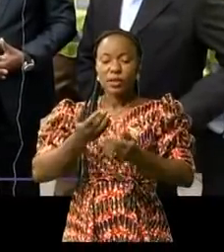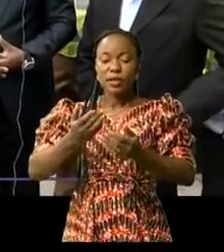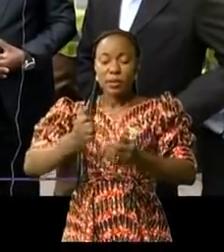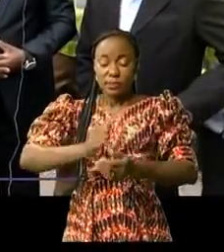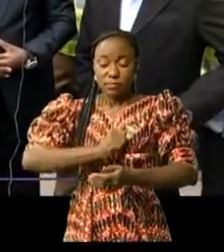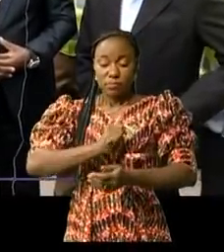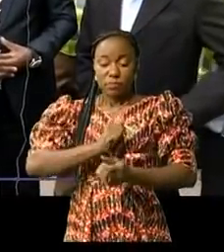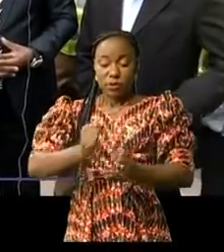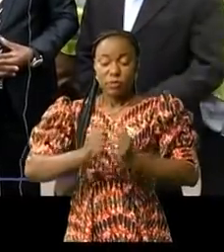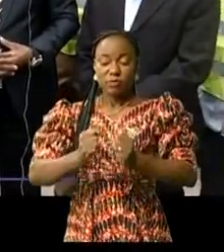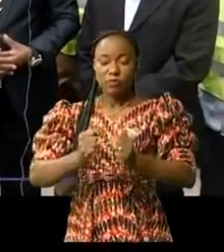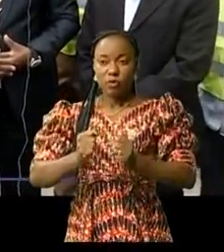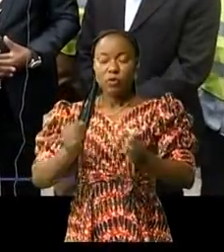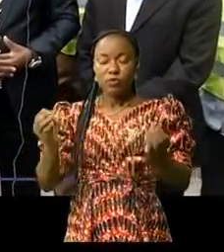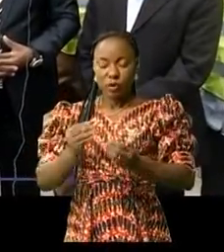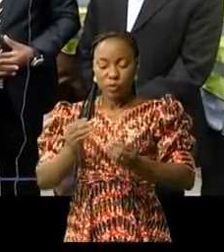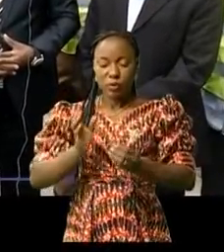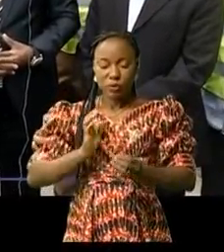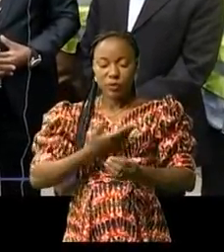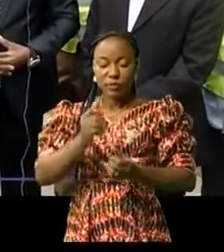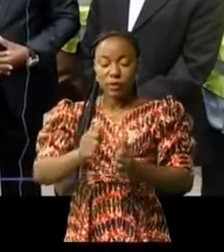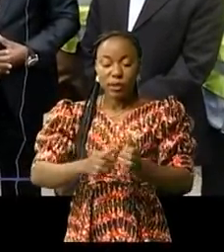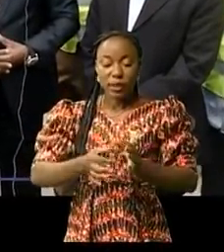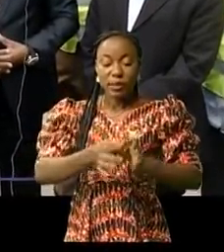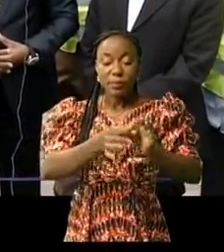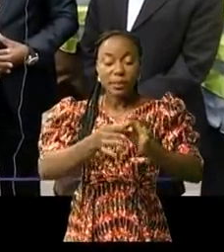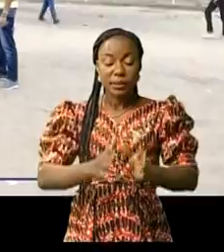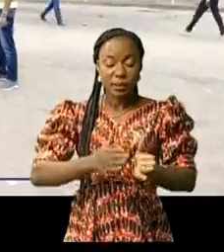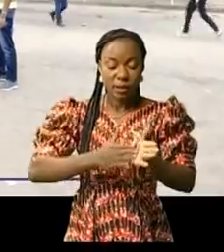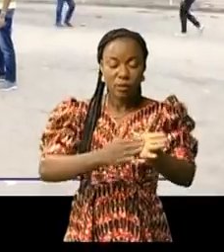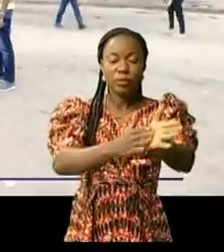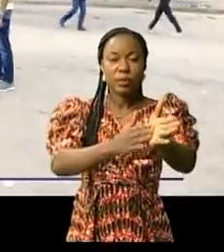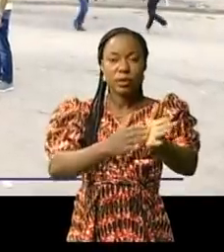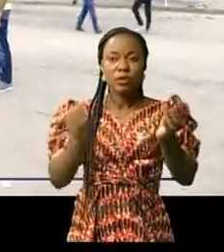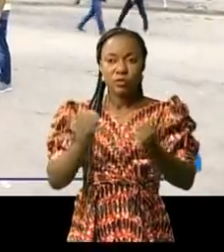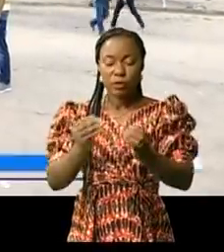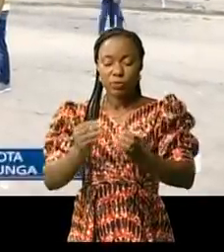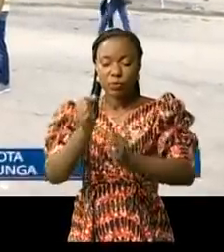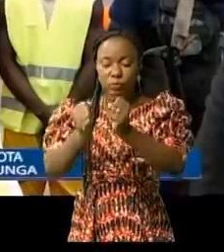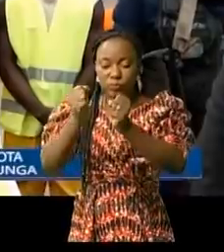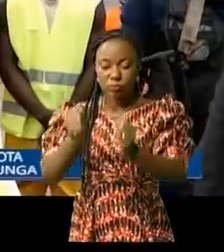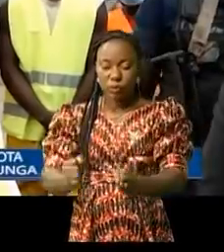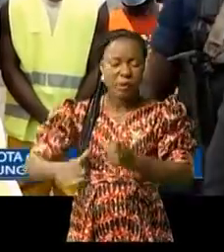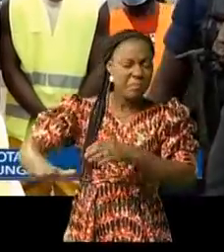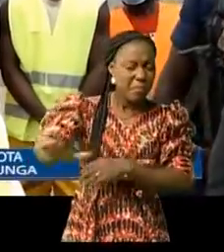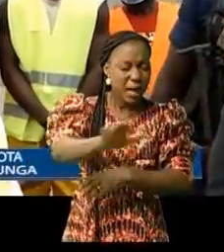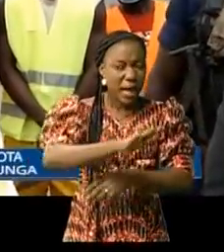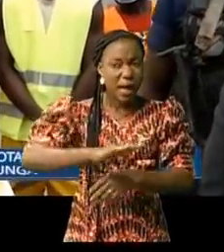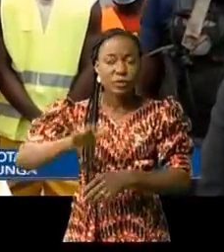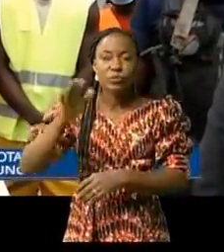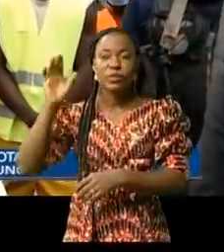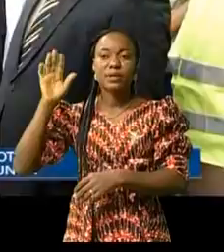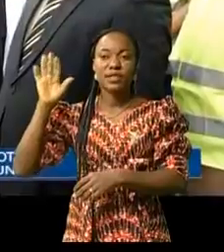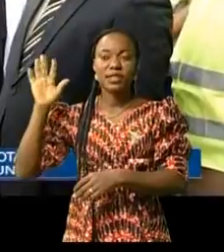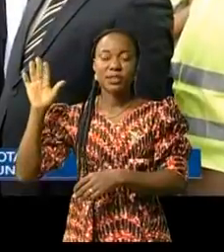des partenaires également que nous accompagnent dans cette vision du gouverneur d'el madania ça c'est parti se reconstruit à travers toute l'étendue de la ville